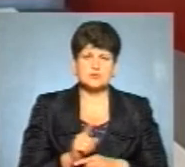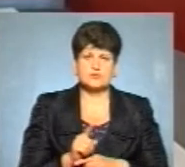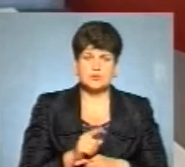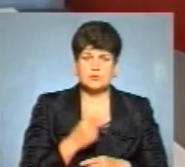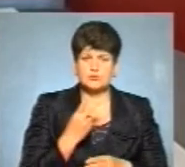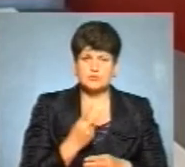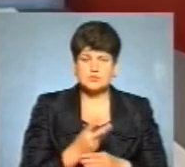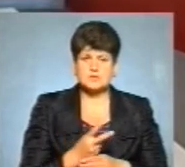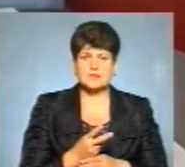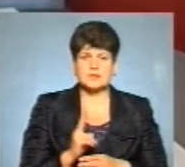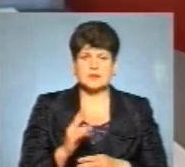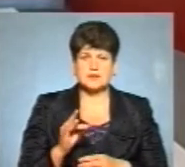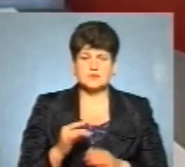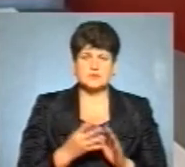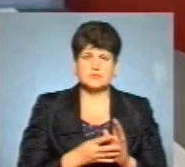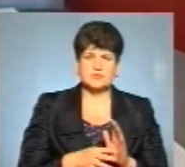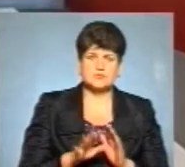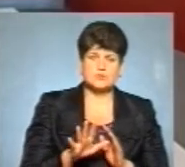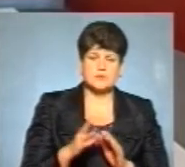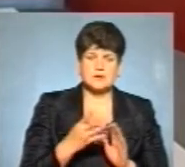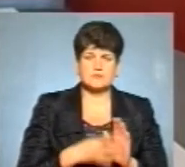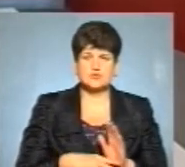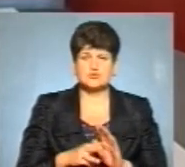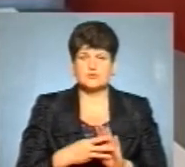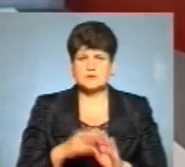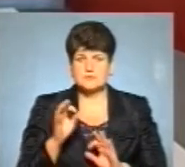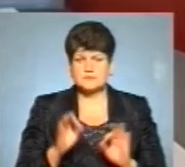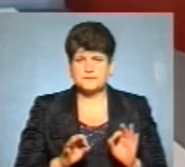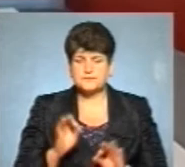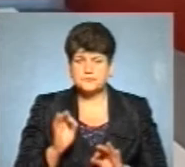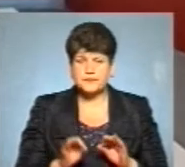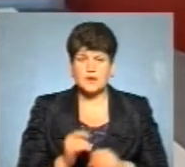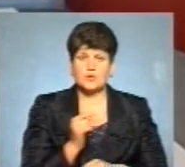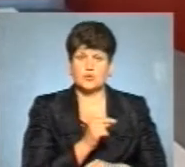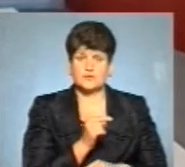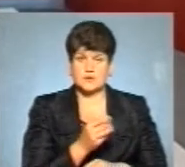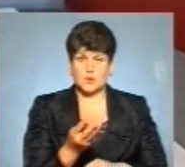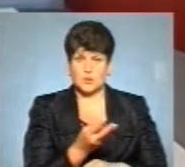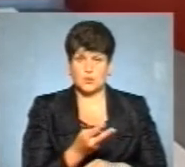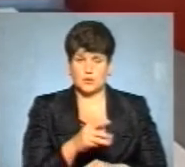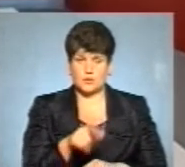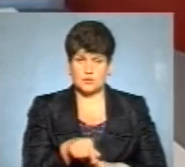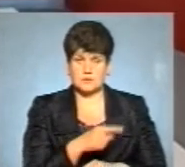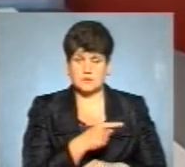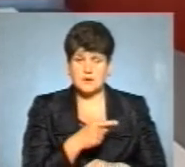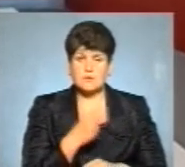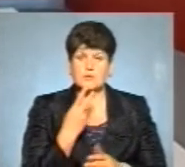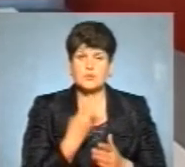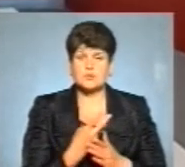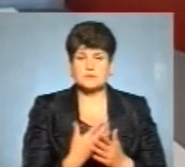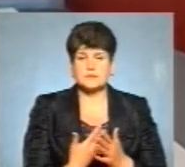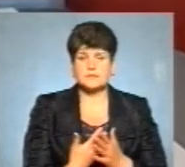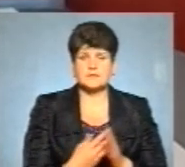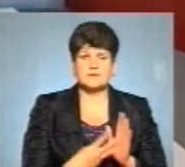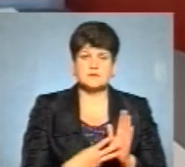насичення кисню десь в межах 95-98, то у цих трьох пацієнтів показники десь на рівні